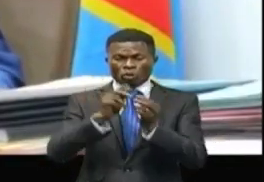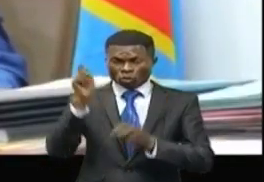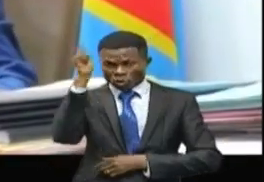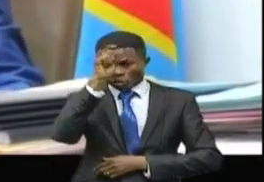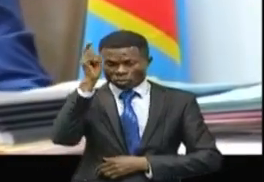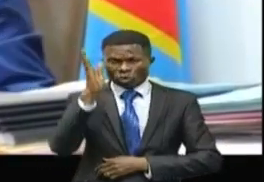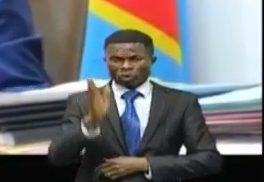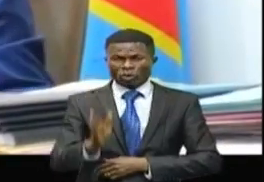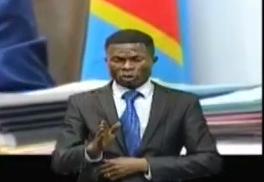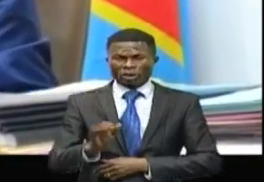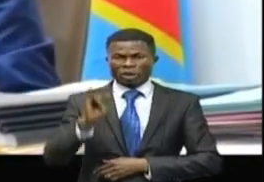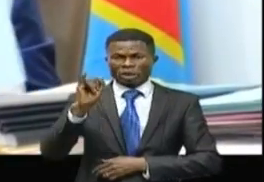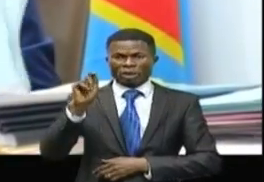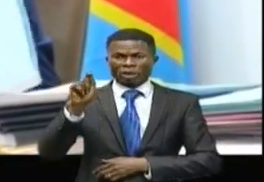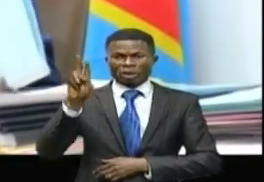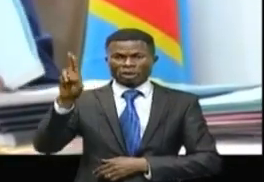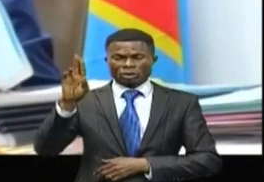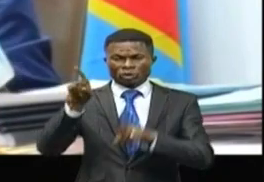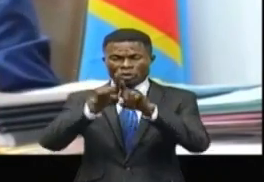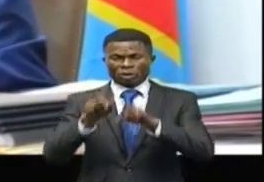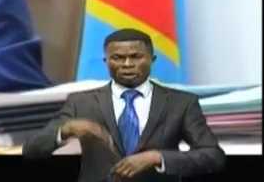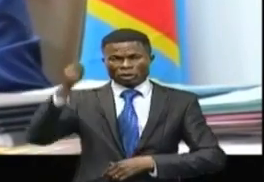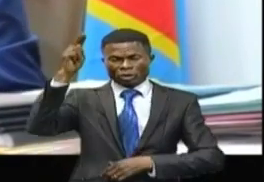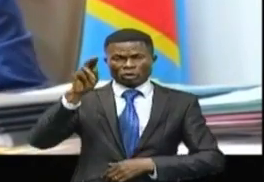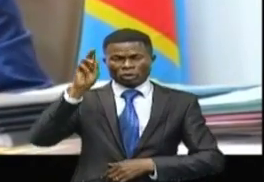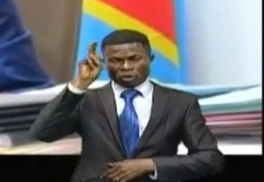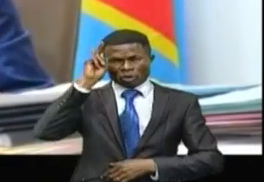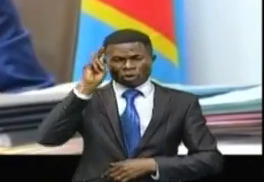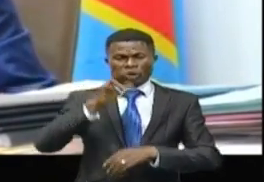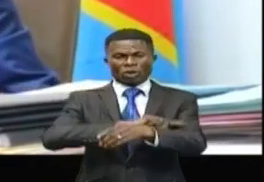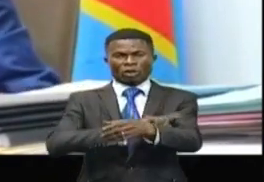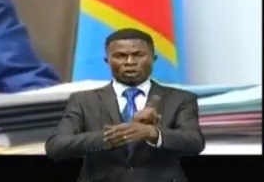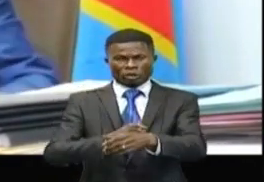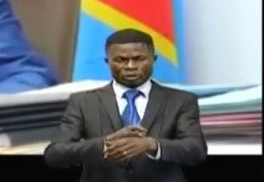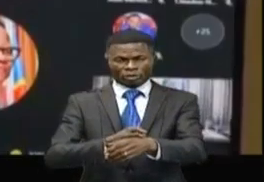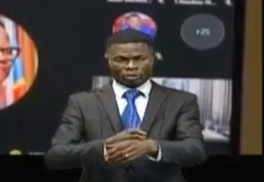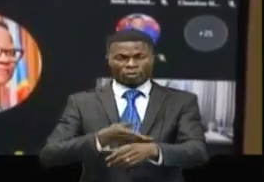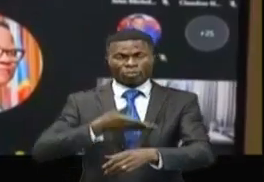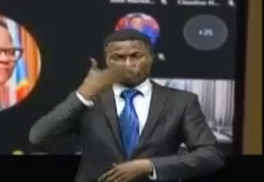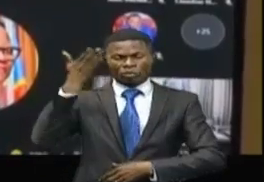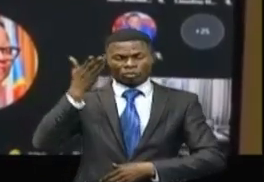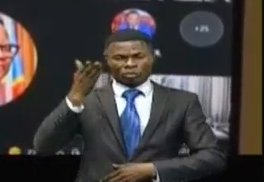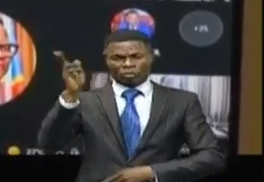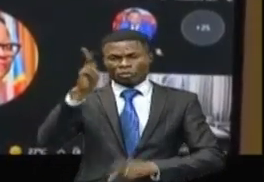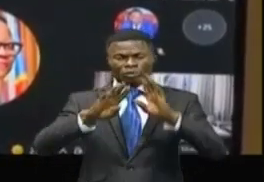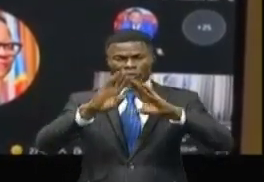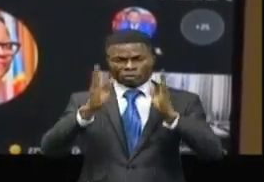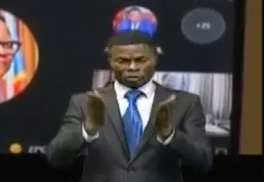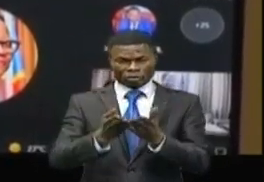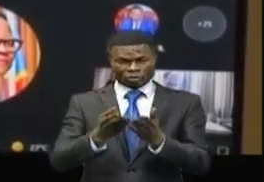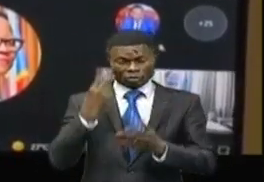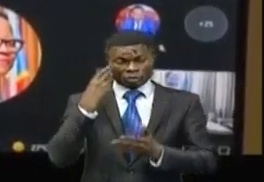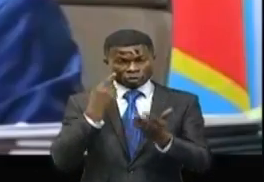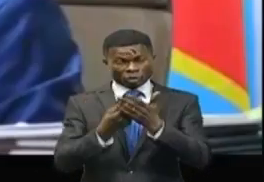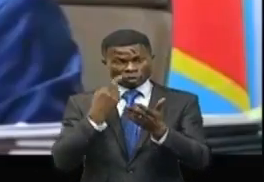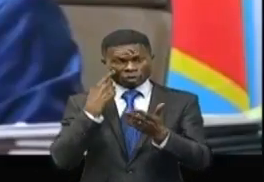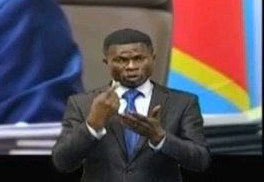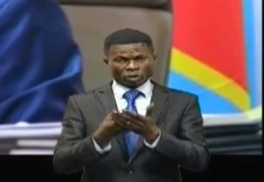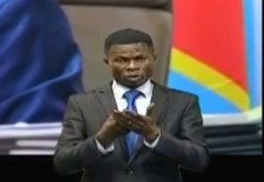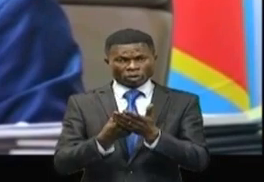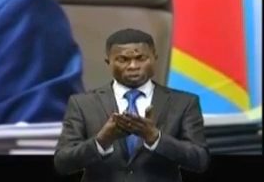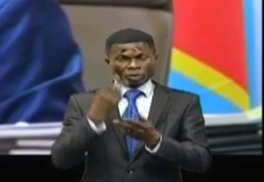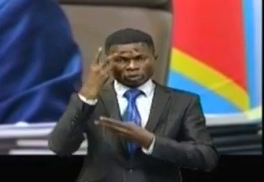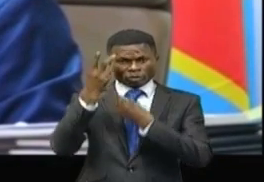en ituri et dans lé nord kivu principalement l'état d'esprit de la population a été caractérisé cette semaine par la